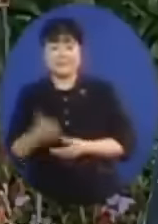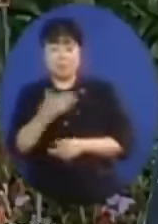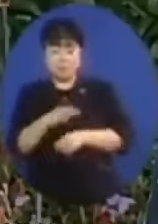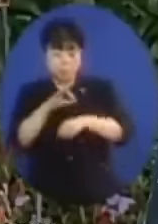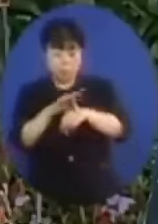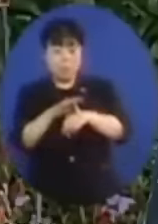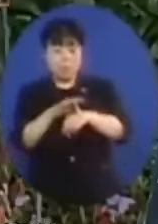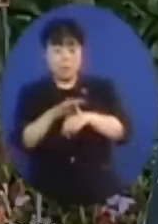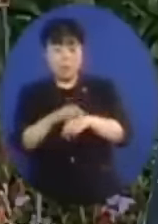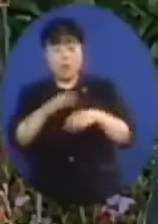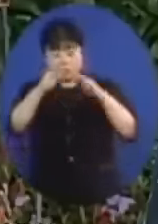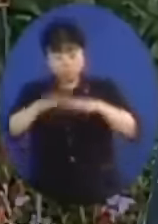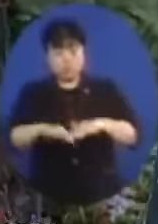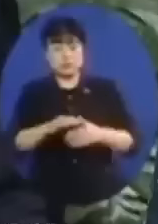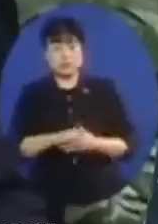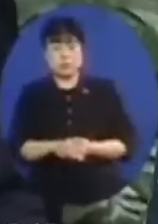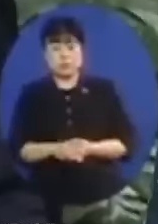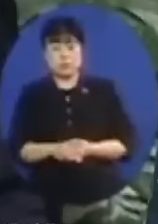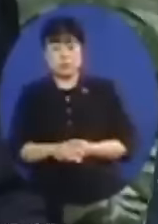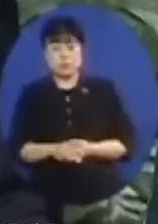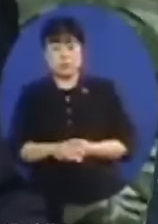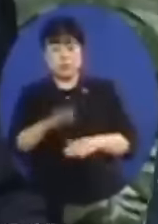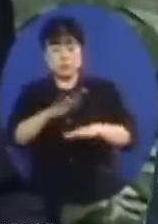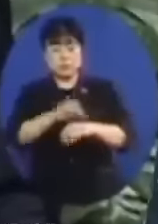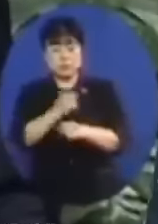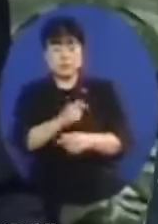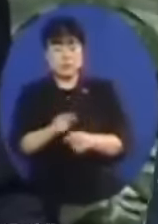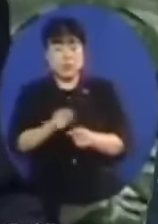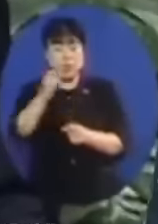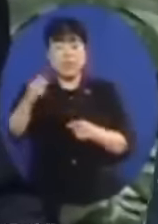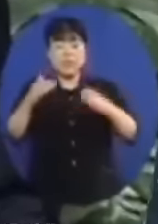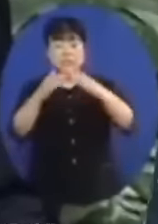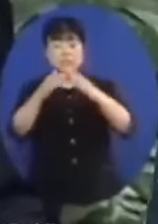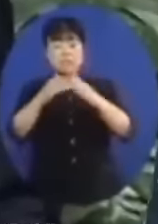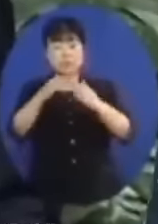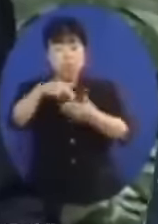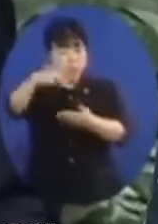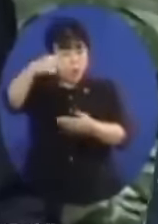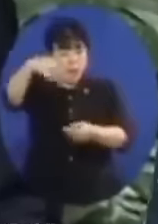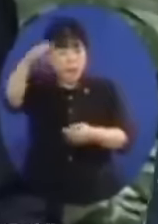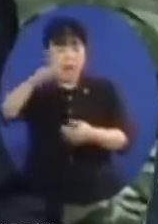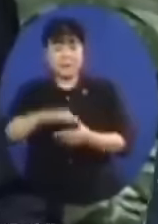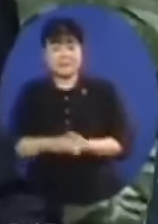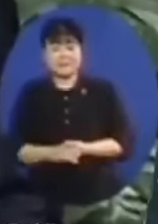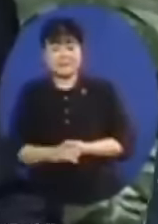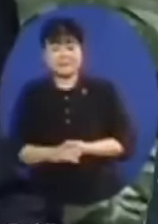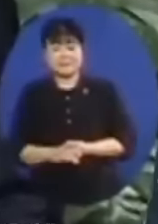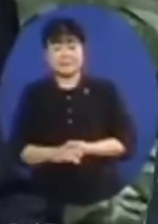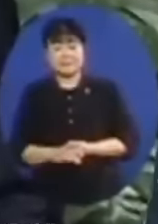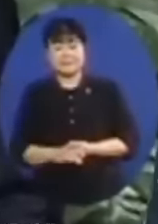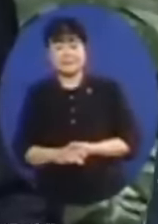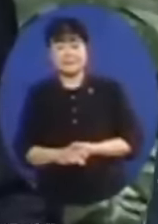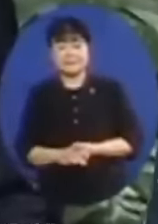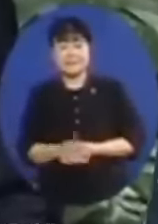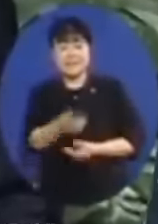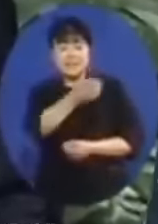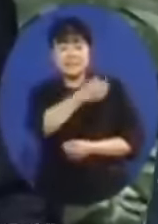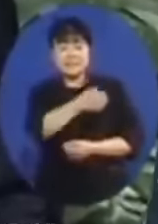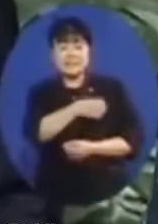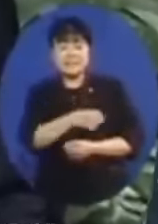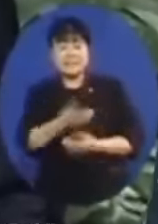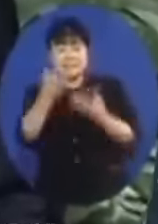육신이 무너져도 손으로 짓지 않은 영원한 집으로 돌아가는 것입니다. 세브란스 병원에서